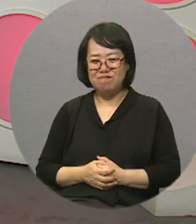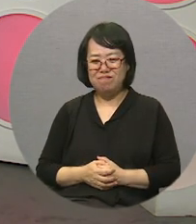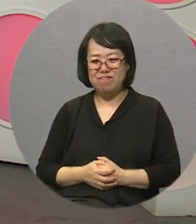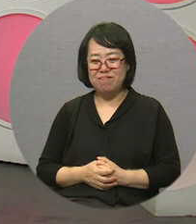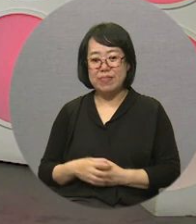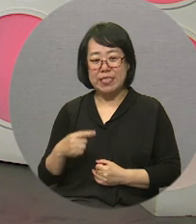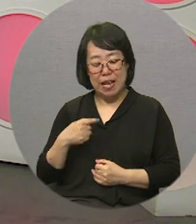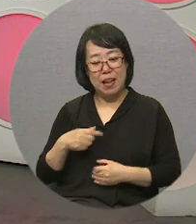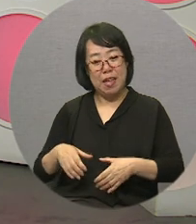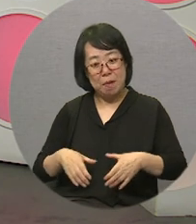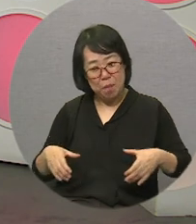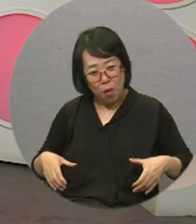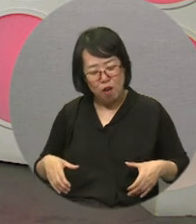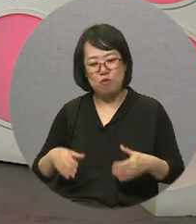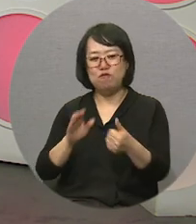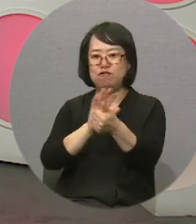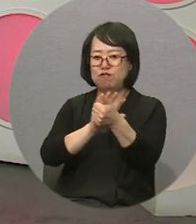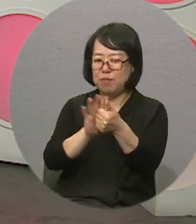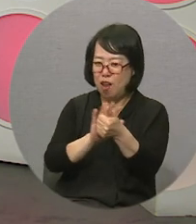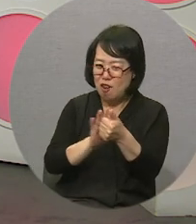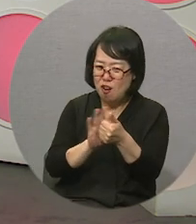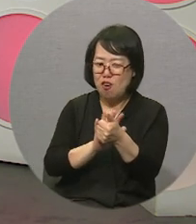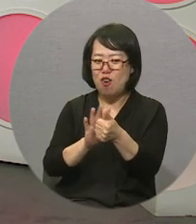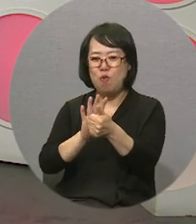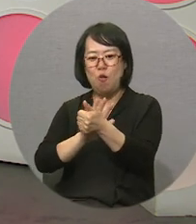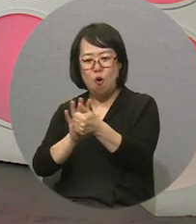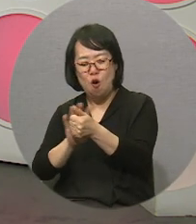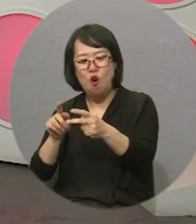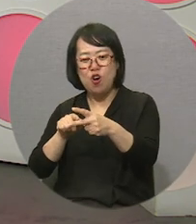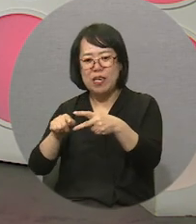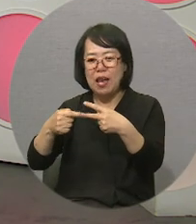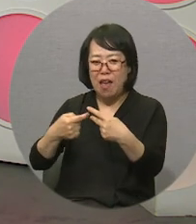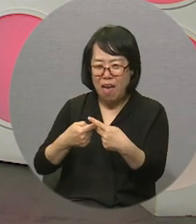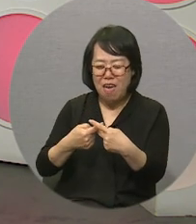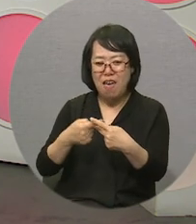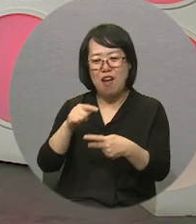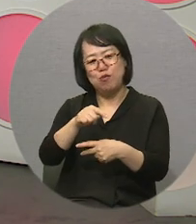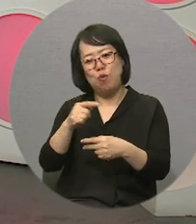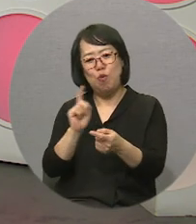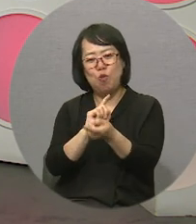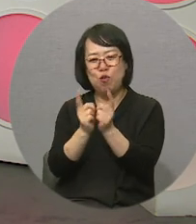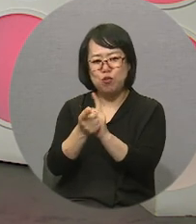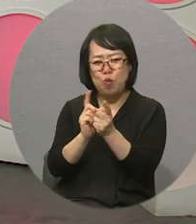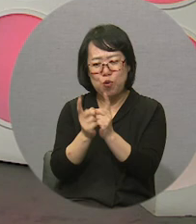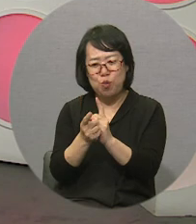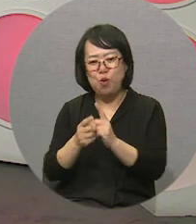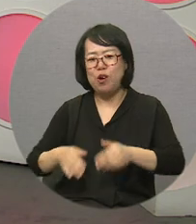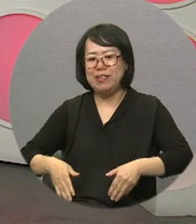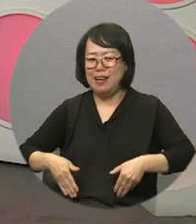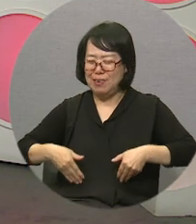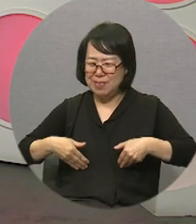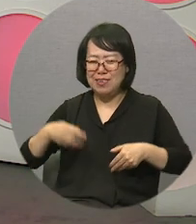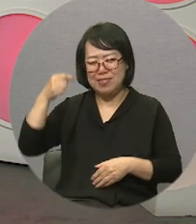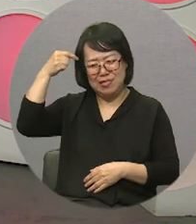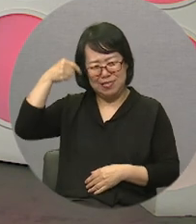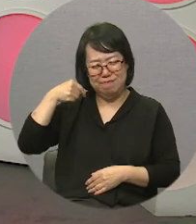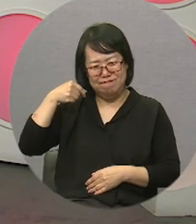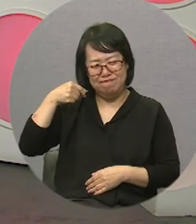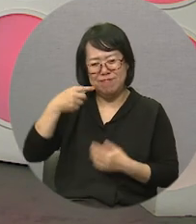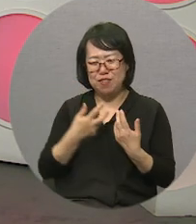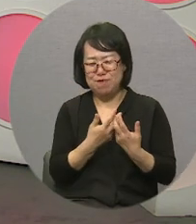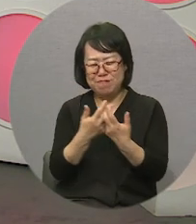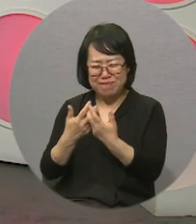조금 조금씩 양보하고 배려하고 이해하는 모습 앞으로 이렇게 따뜻한 모습으로 우리가